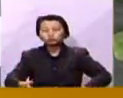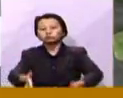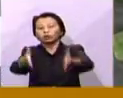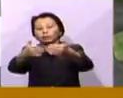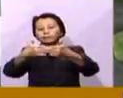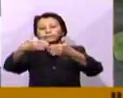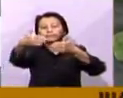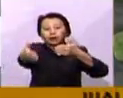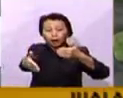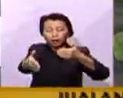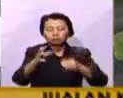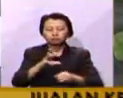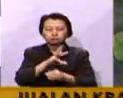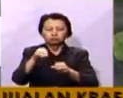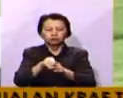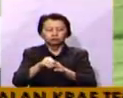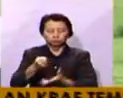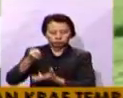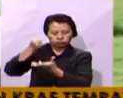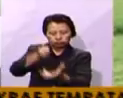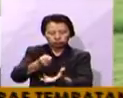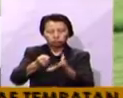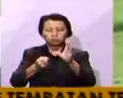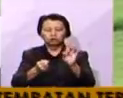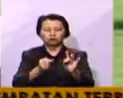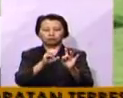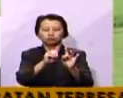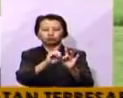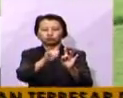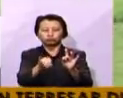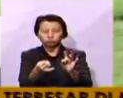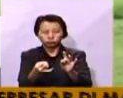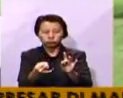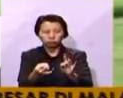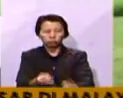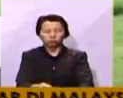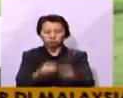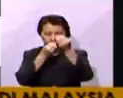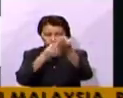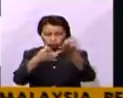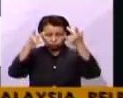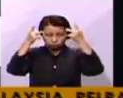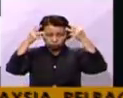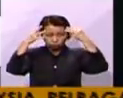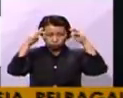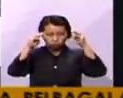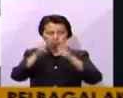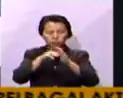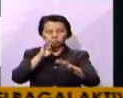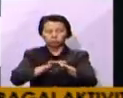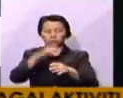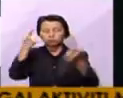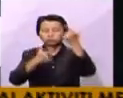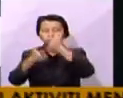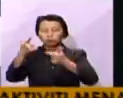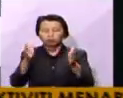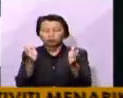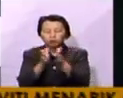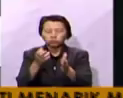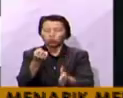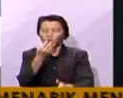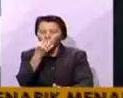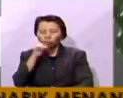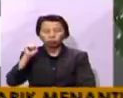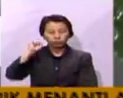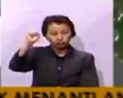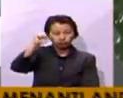lapangan terbangnya membabitkan peruntukan RM80 juta diumumkan Perdana Menteri ketika melawat Little Hong Kong, Sabah,